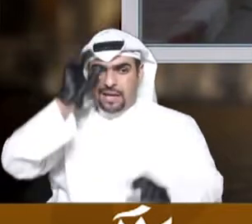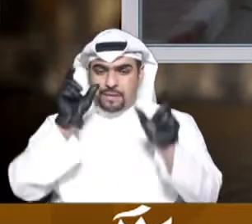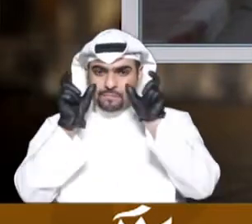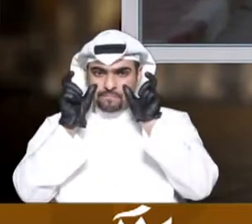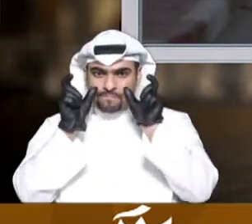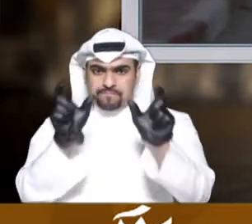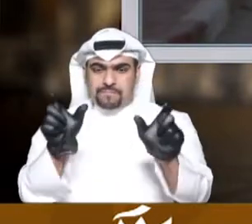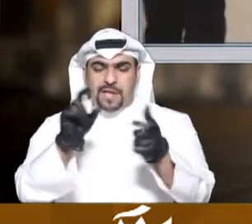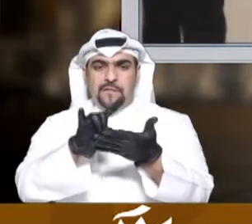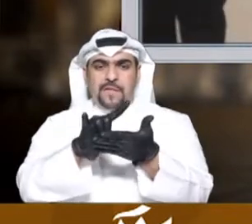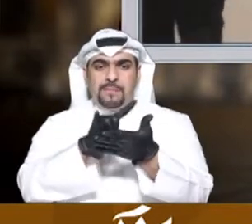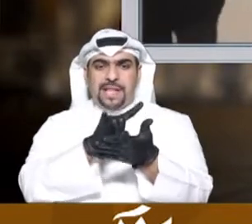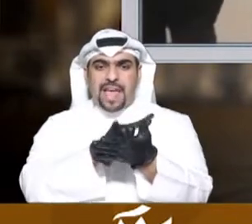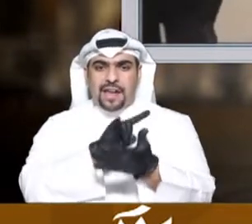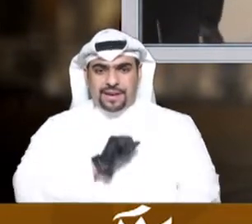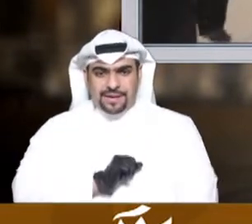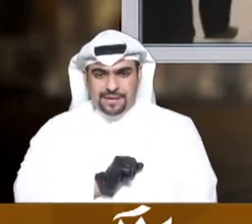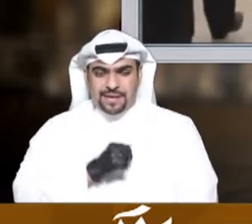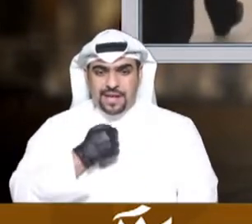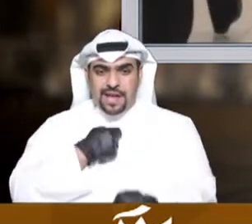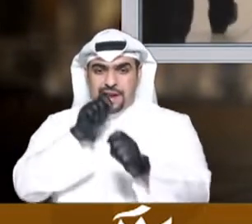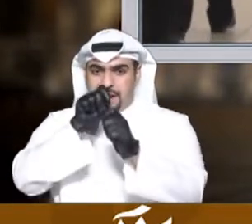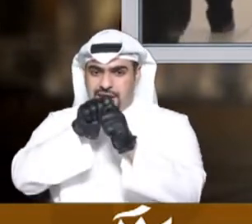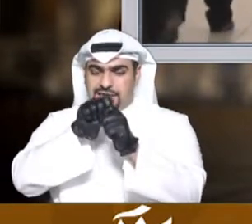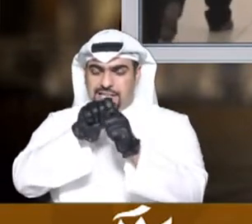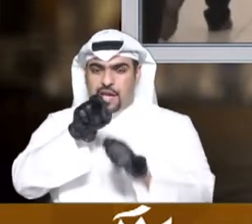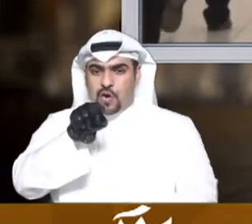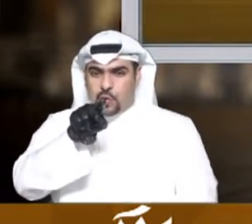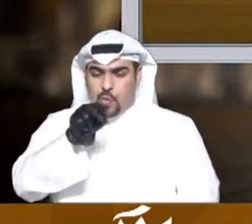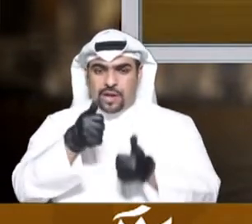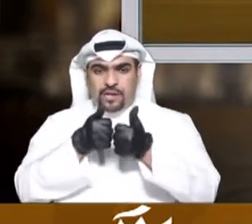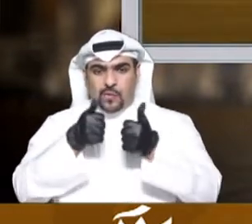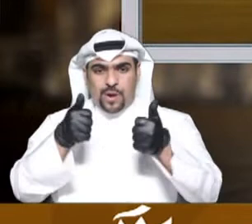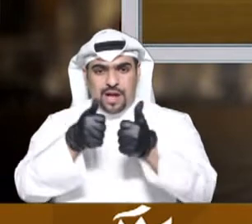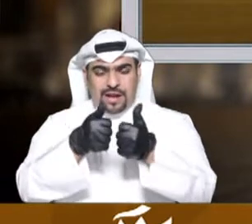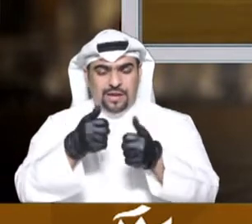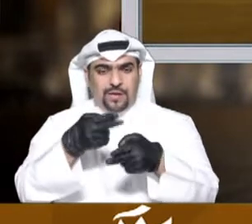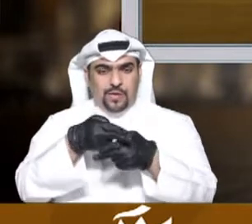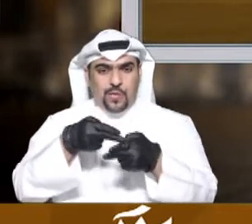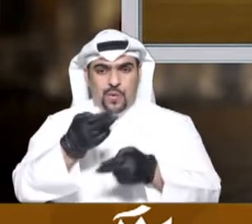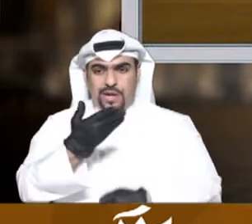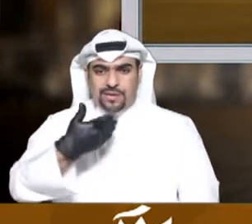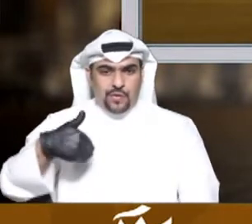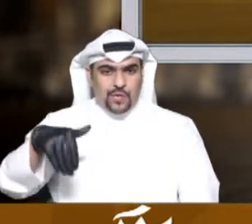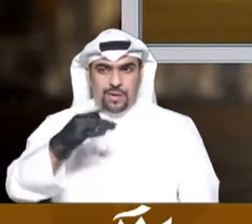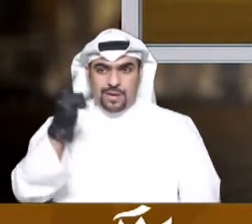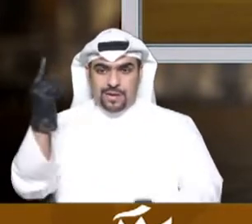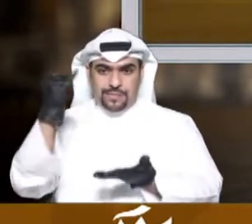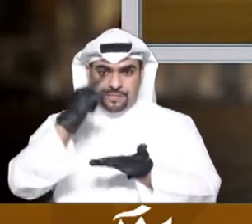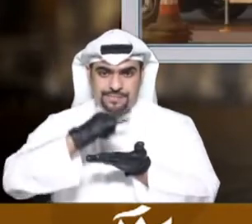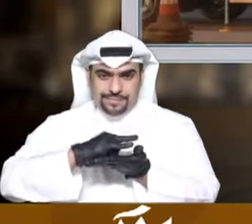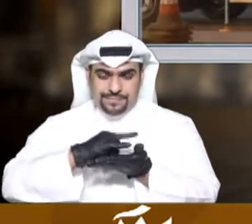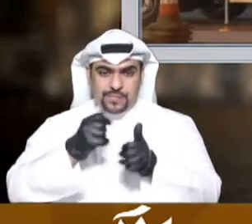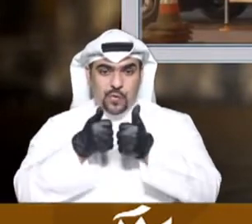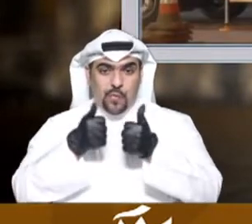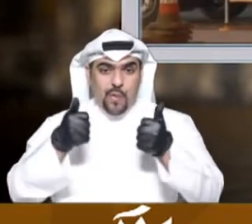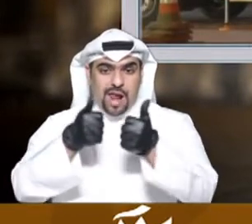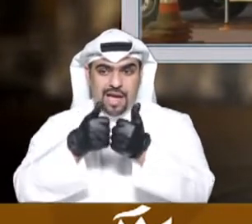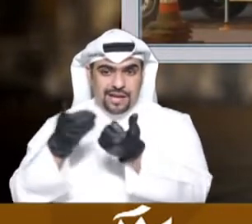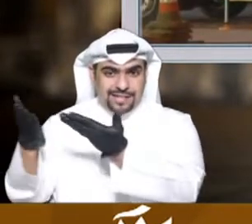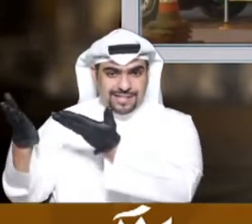ايضا ننصح الحقيقه يعني اخواننا واهالينا اللي يعني وصلوا من الخارج واهالينا اللي استقبلوهم الحقيقه ان